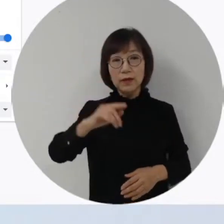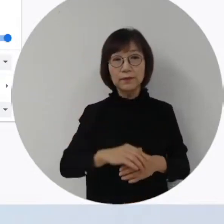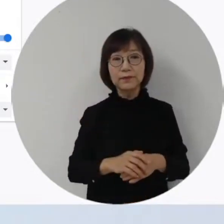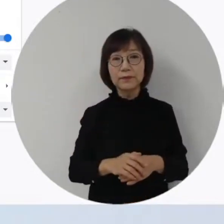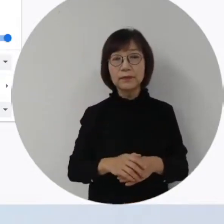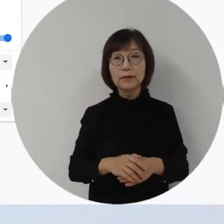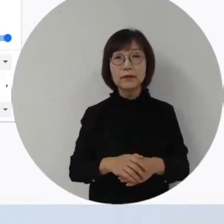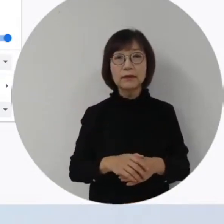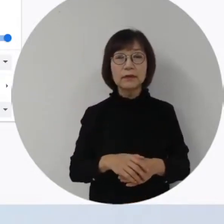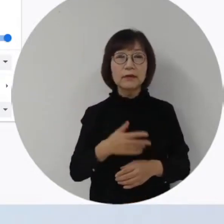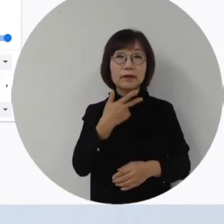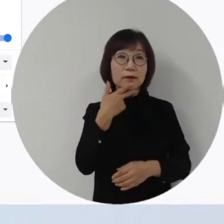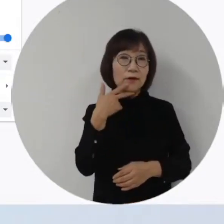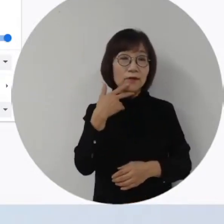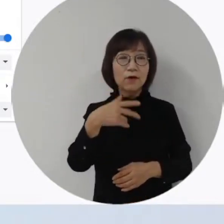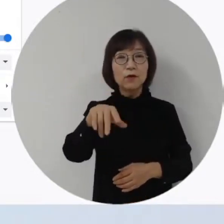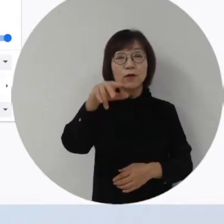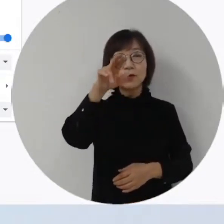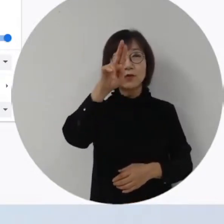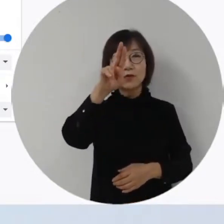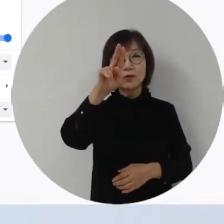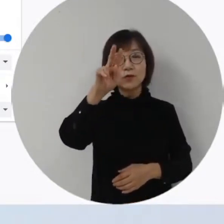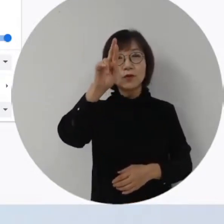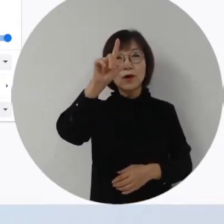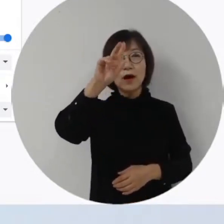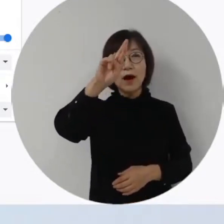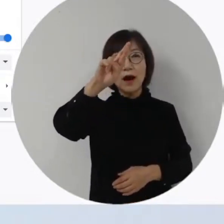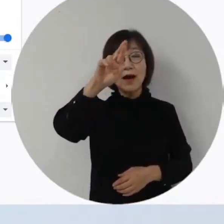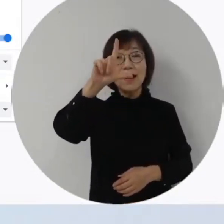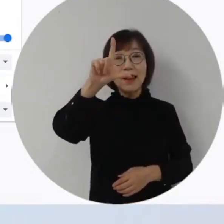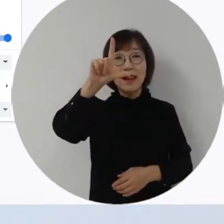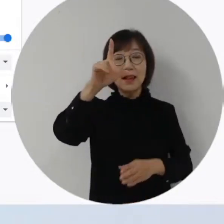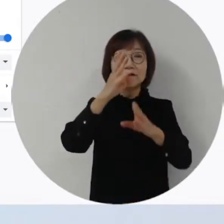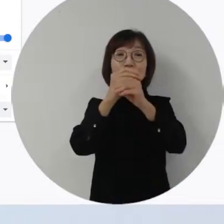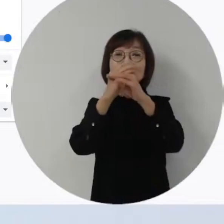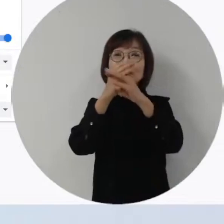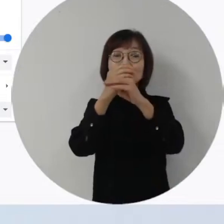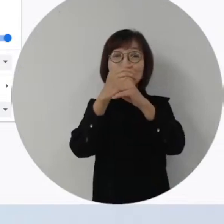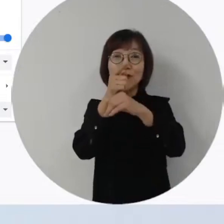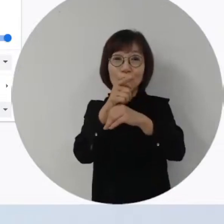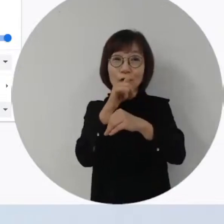여기에 써져 있는 페이지로 이동하겠다라는 거죠.